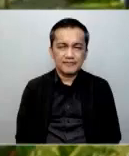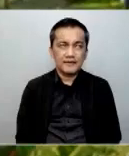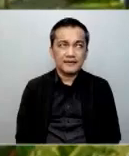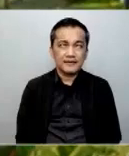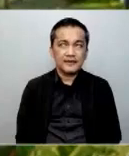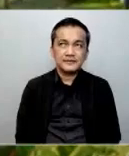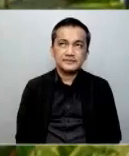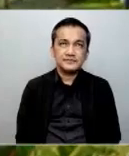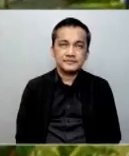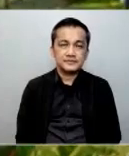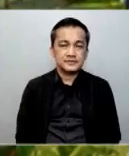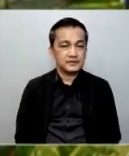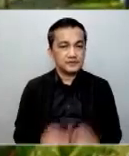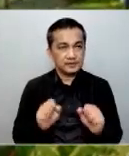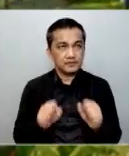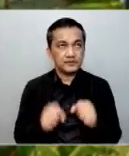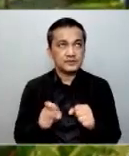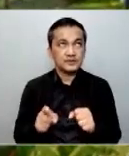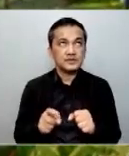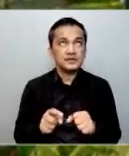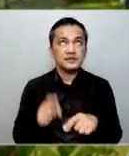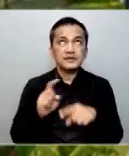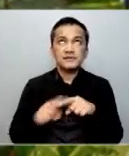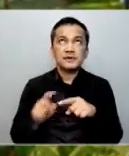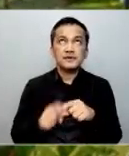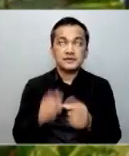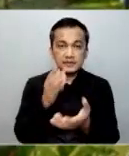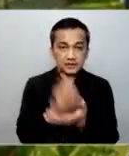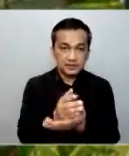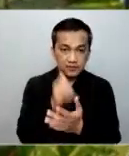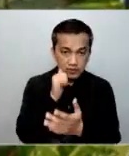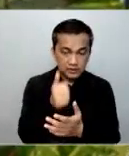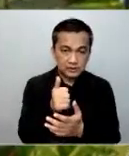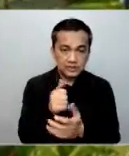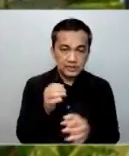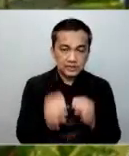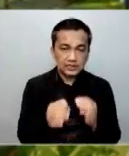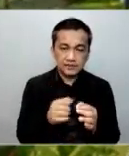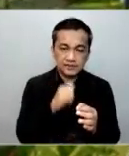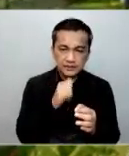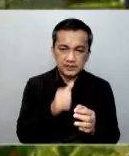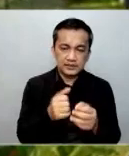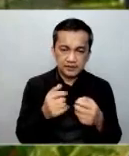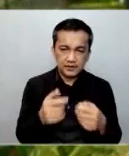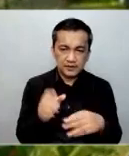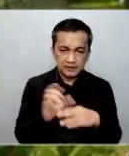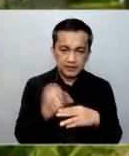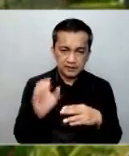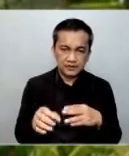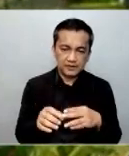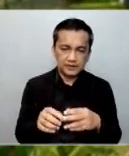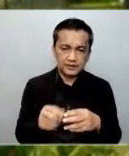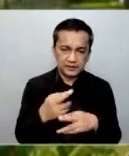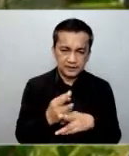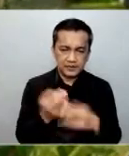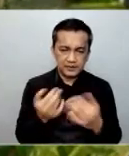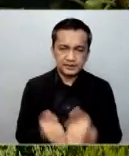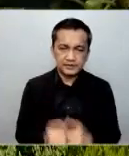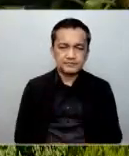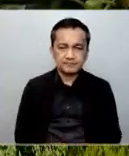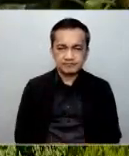Jess, may posibilidad din ng power interruption bukas kung sakaling hindi matapos ang pag-upgrade ngayong araw. Balik sa